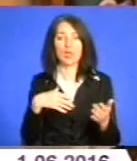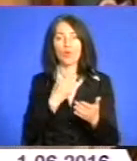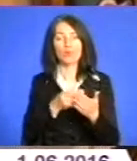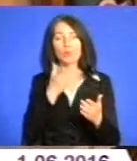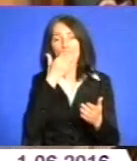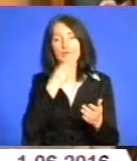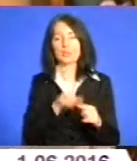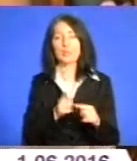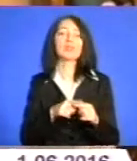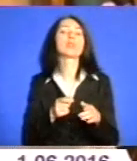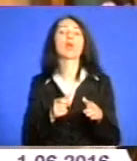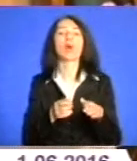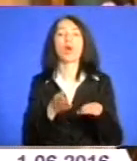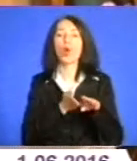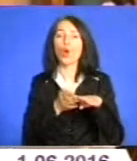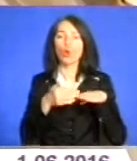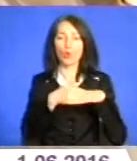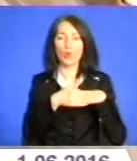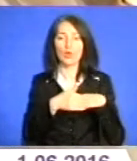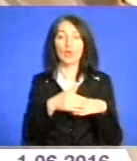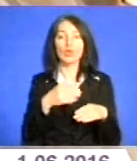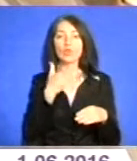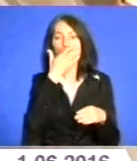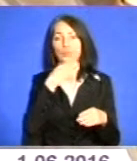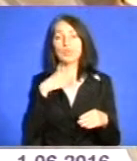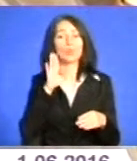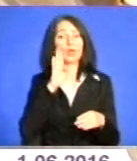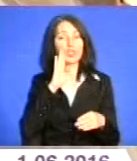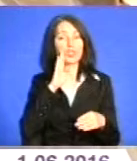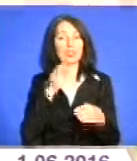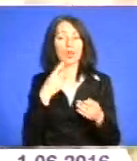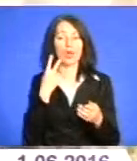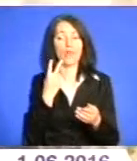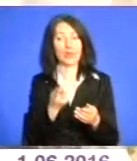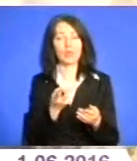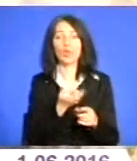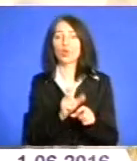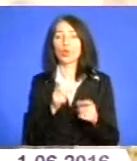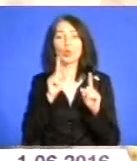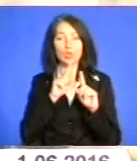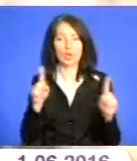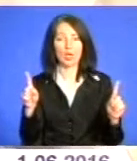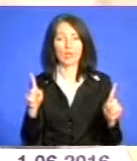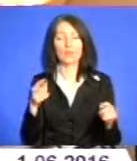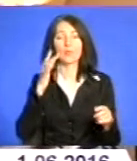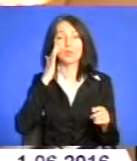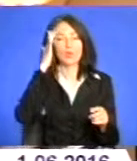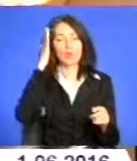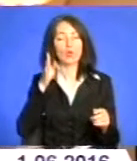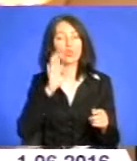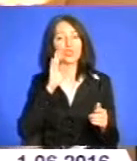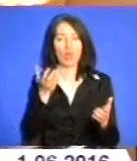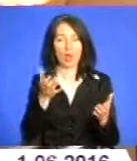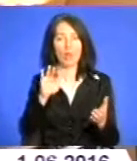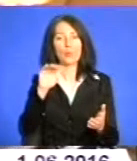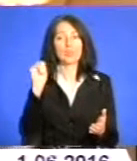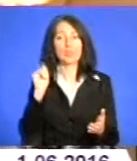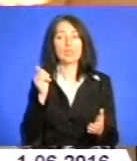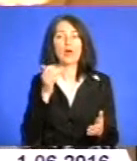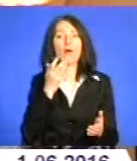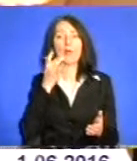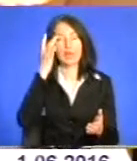вишукані туфельки із обличчями жінки. Виглядають дуже оригінально. Ідею майстриня взяла з Італії. Я десь в